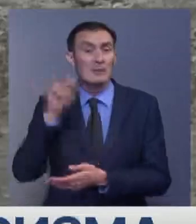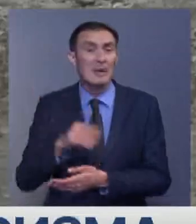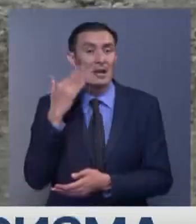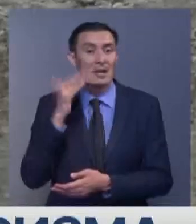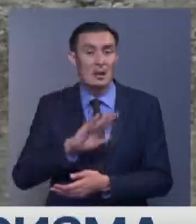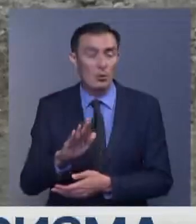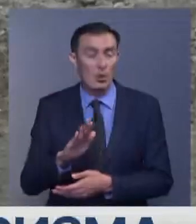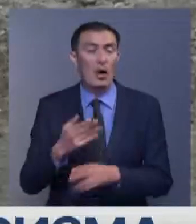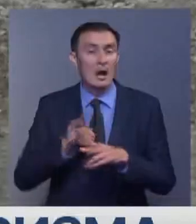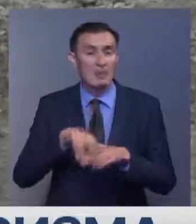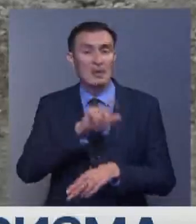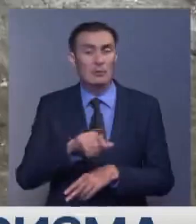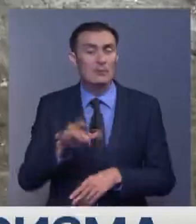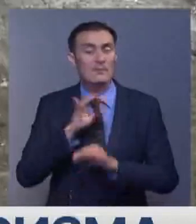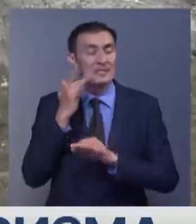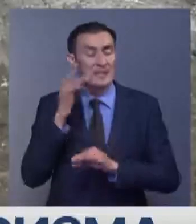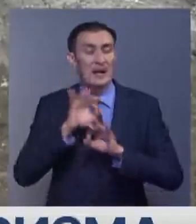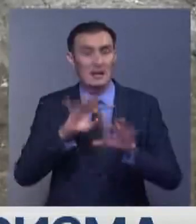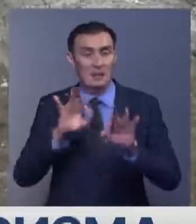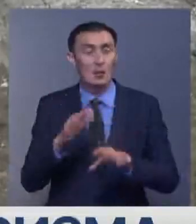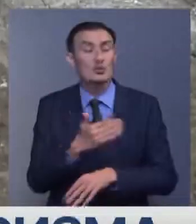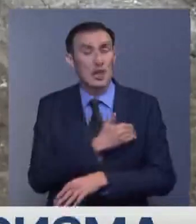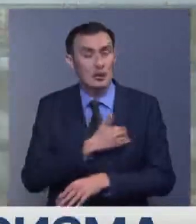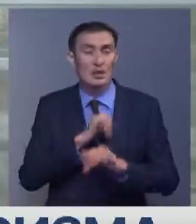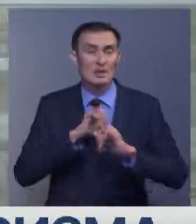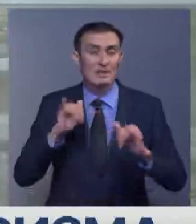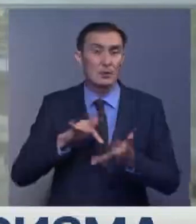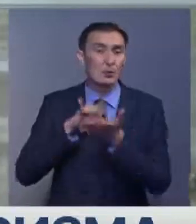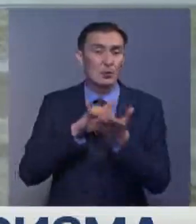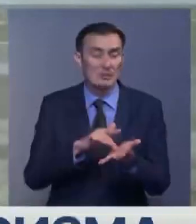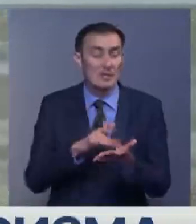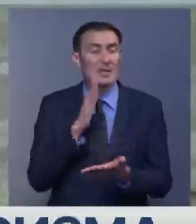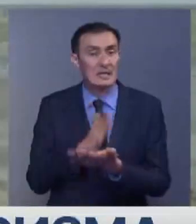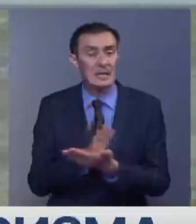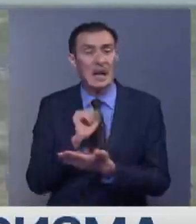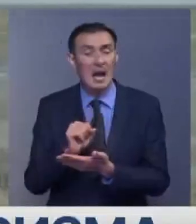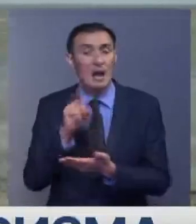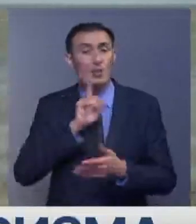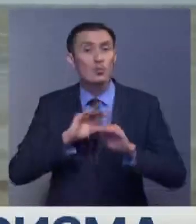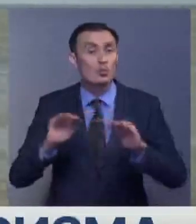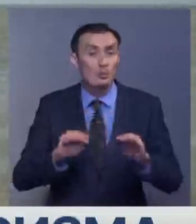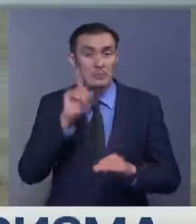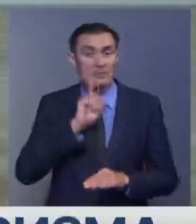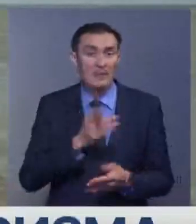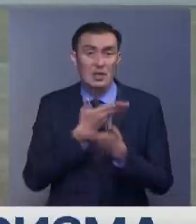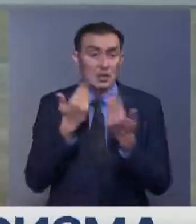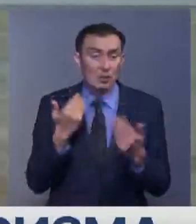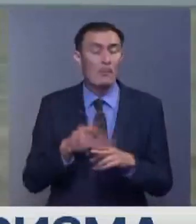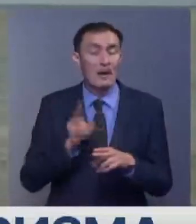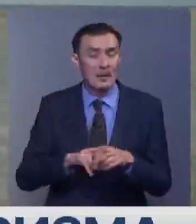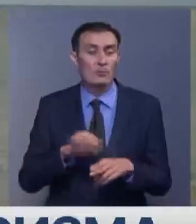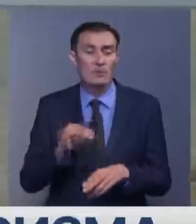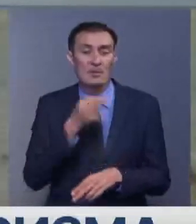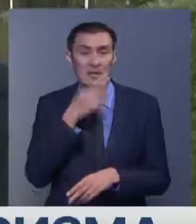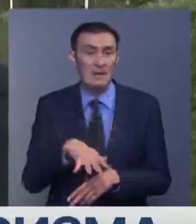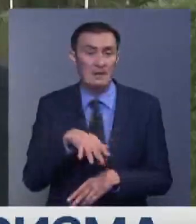этой проблеме местные жители говорят постоянно. И все же желающие развить тут туристическую сеть есть. А вот инфраструктуры нормальной нет. Это и пугает